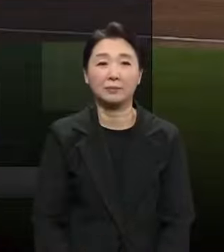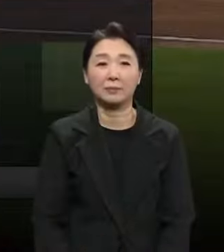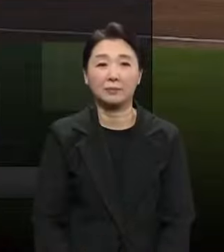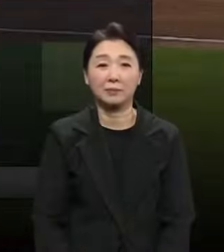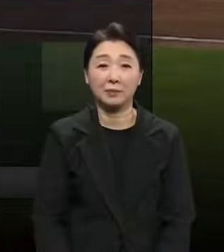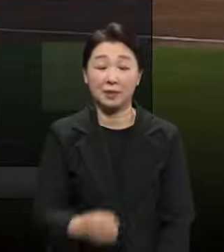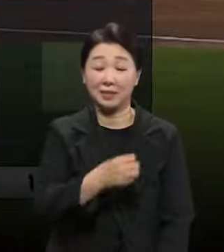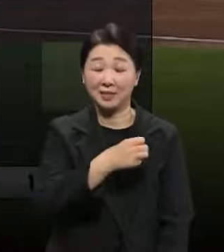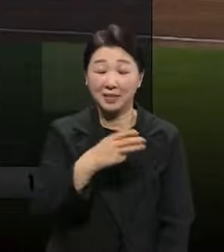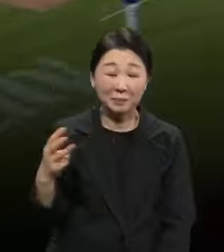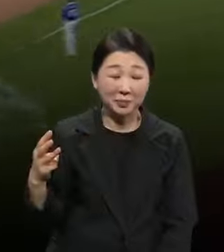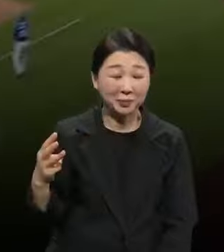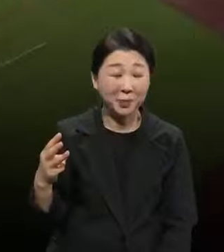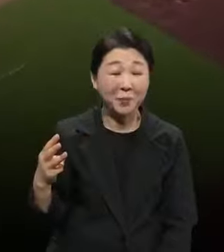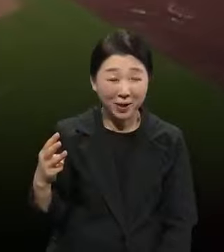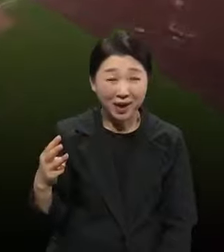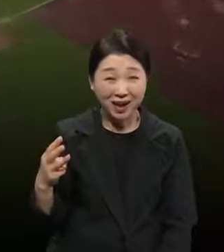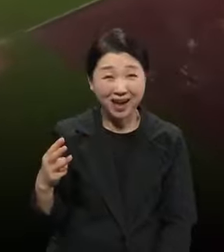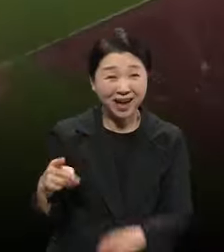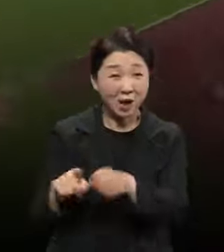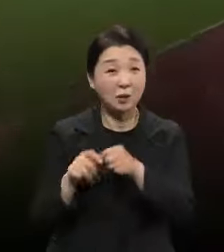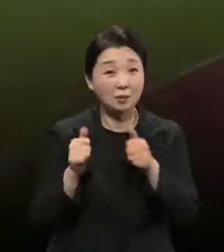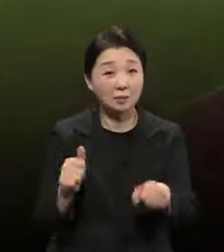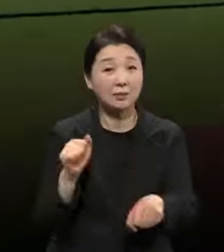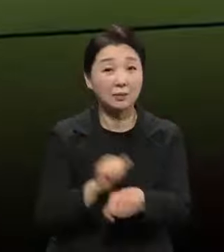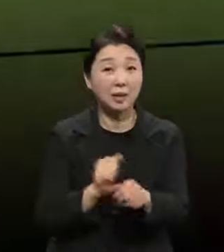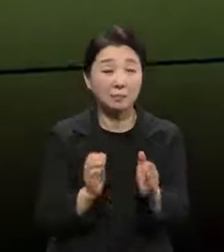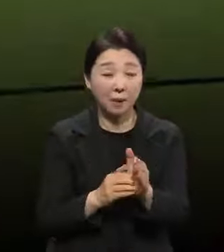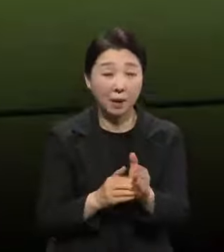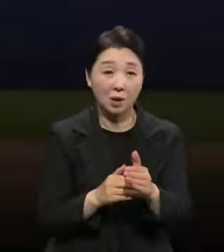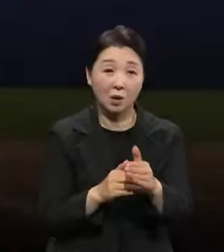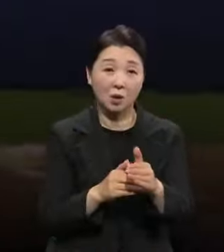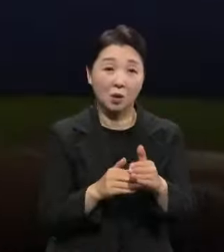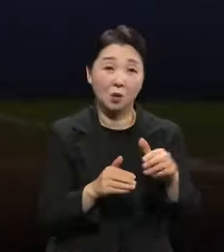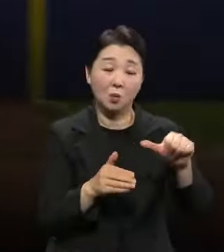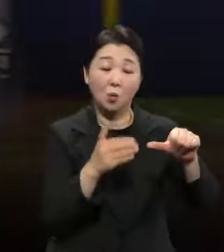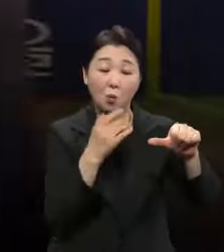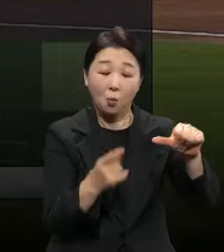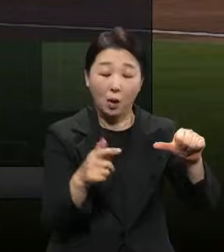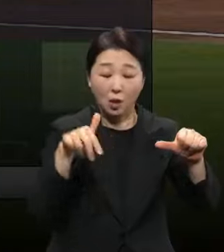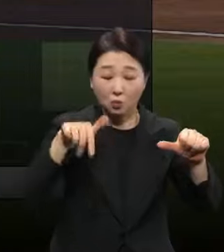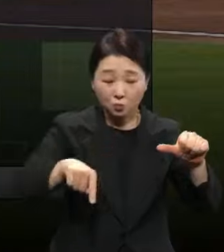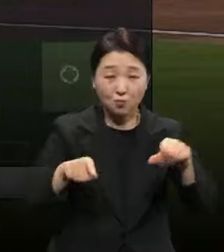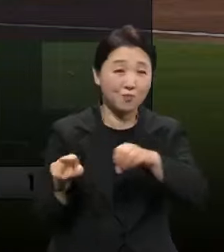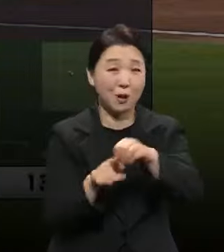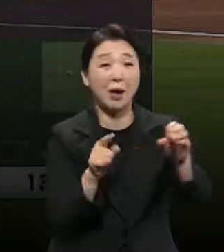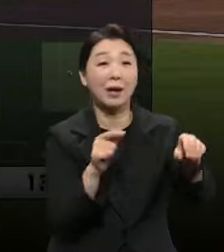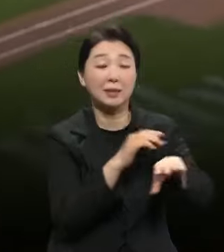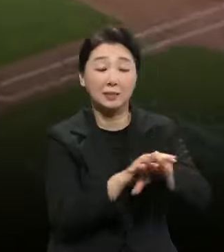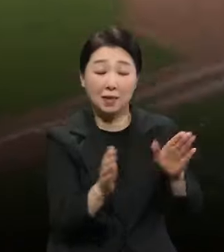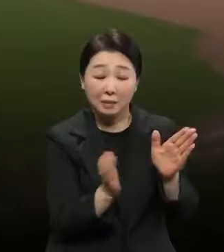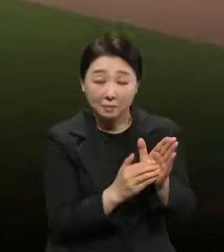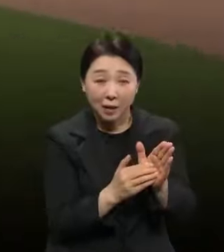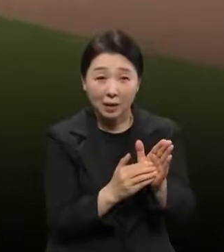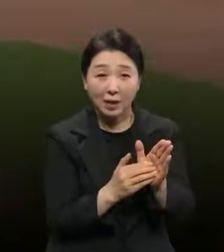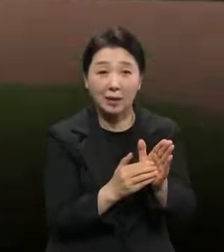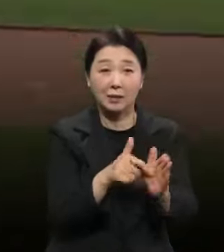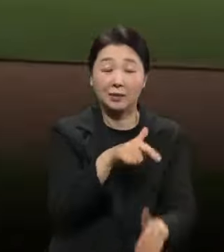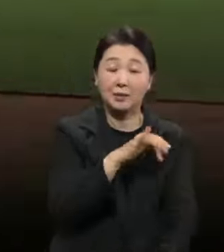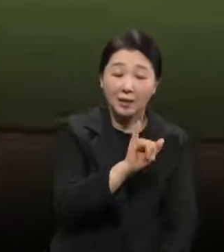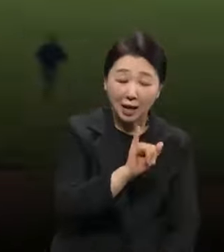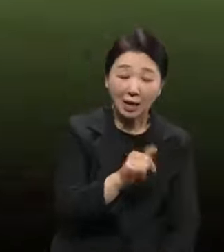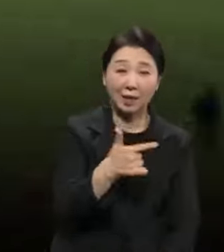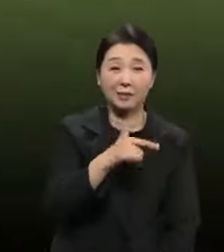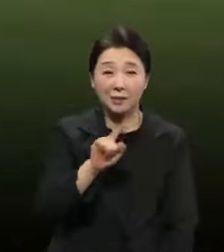삼성도 가만히 있지 않았습니다. 5회 들어 구자욱의 적시타로 경기를 뒤집었는데요. 그러자 기아는 7회 나성범의